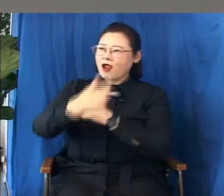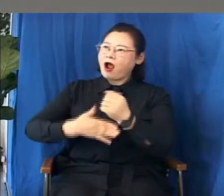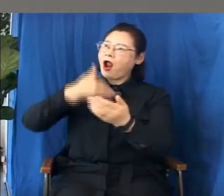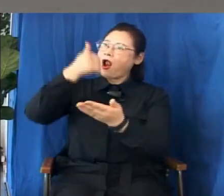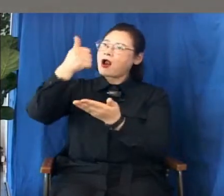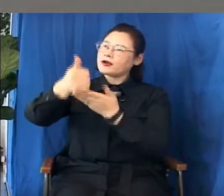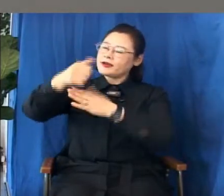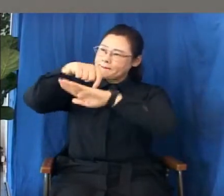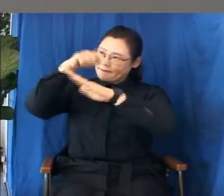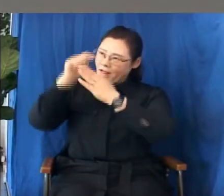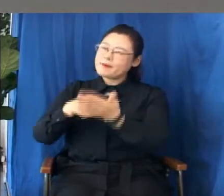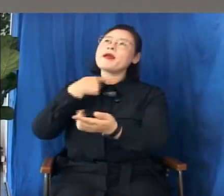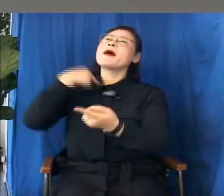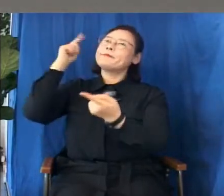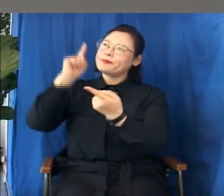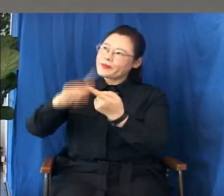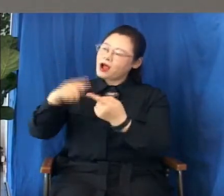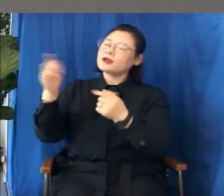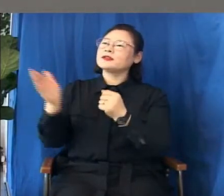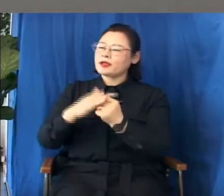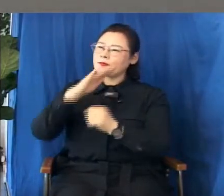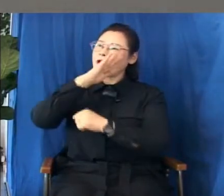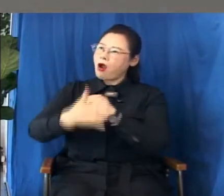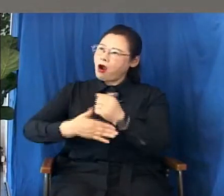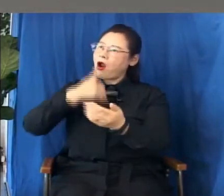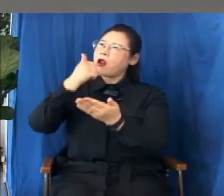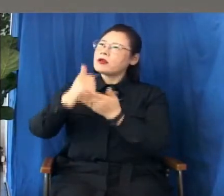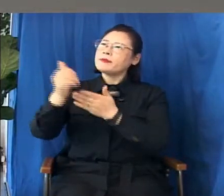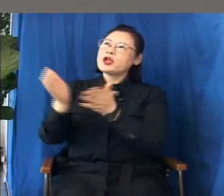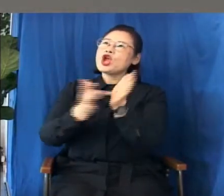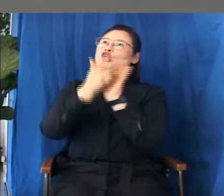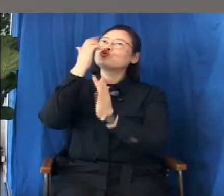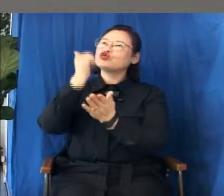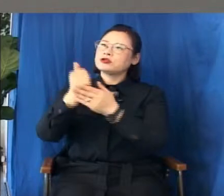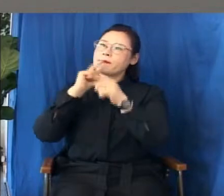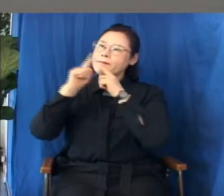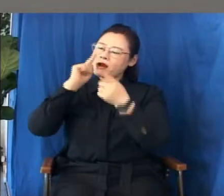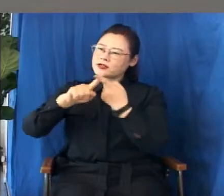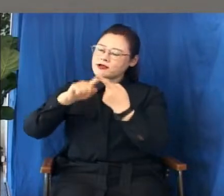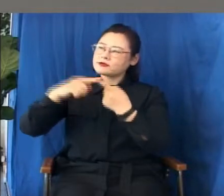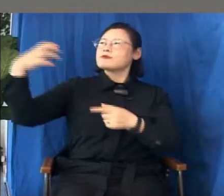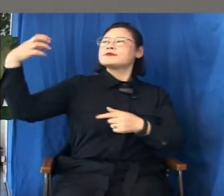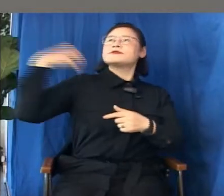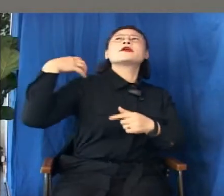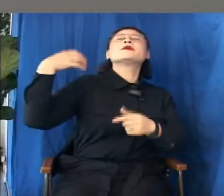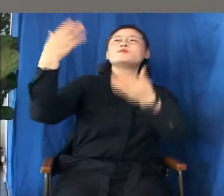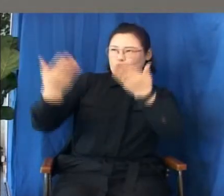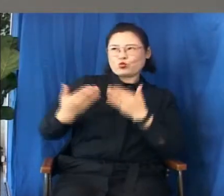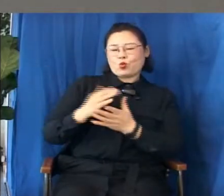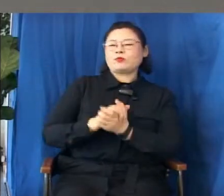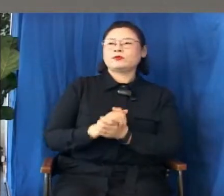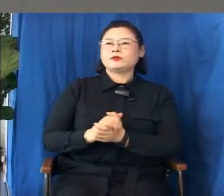때문에 그 사람이 한 말에 대해서 하나님이 책임을 져주는 거예요. 얼마나 좋습니까?